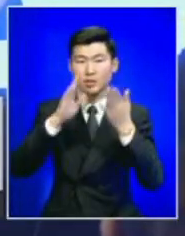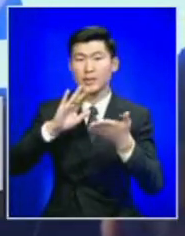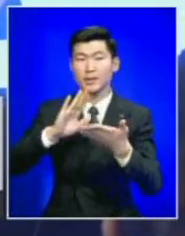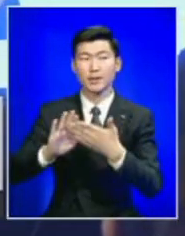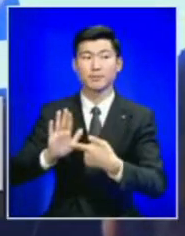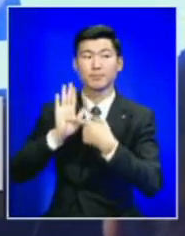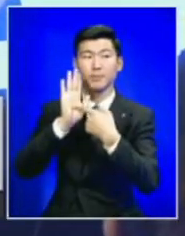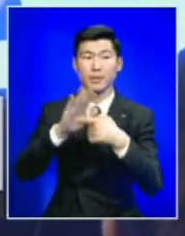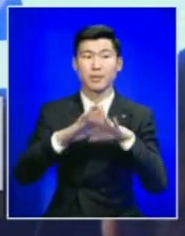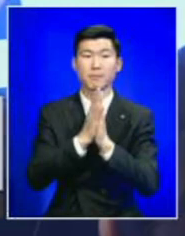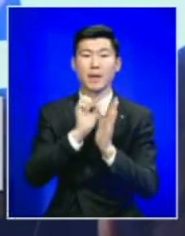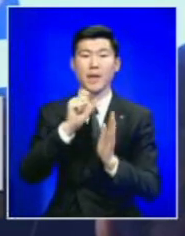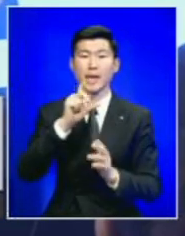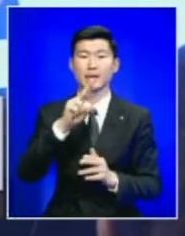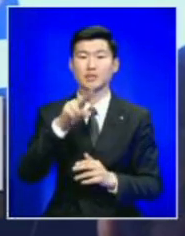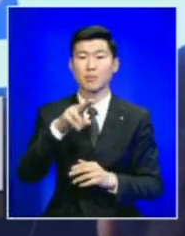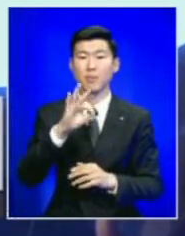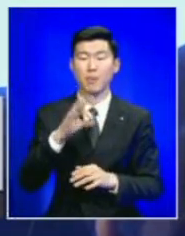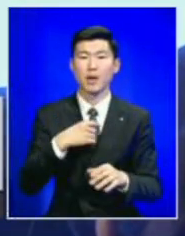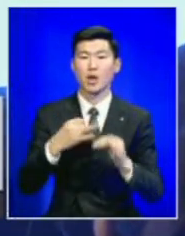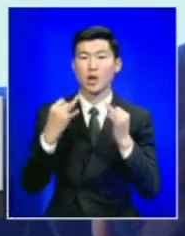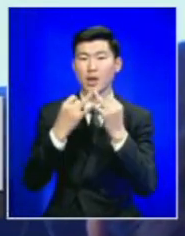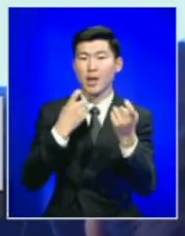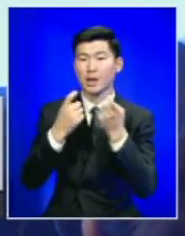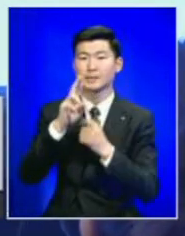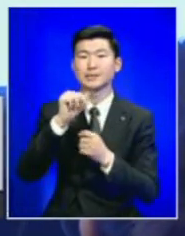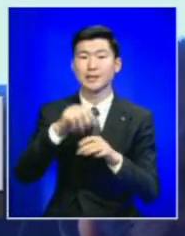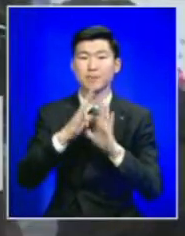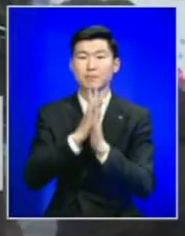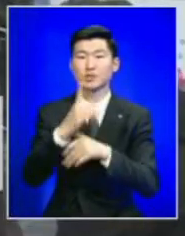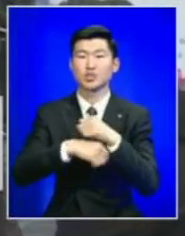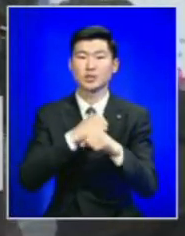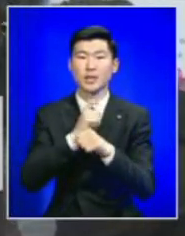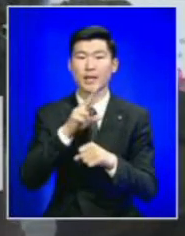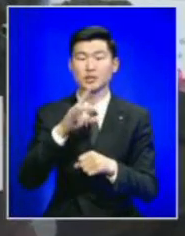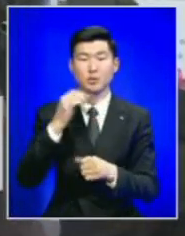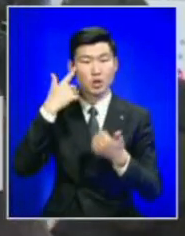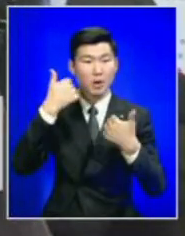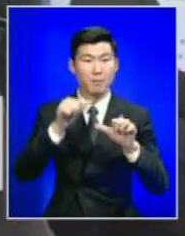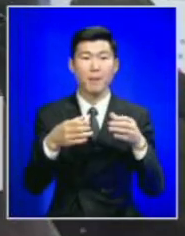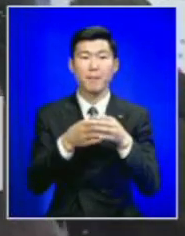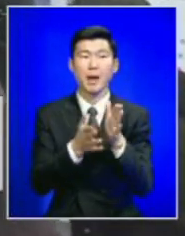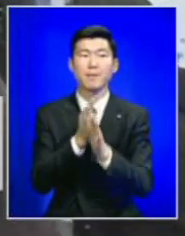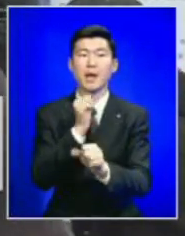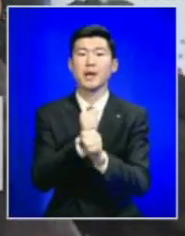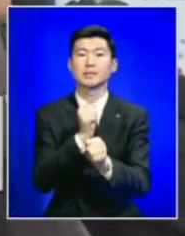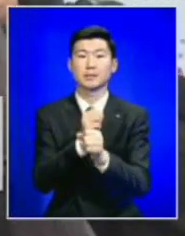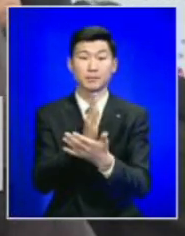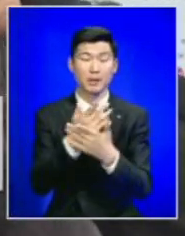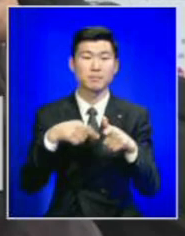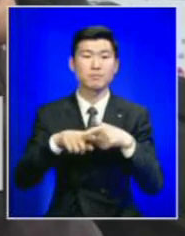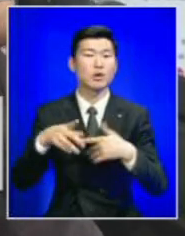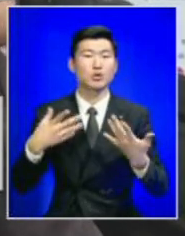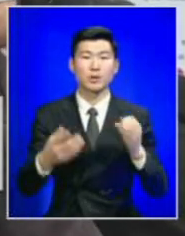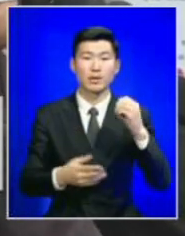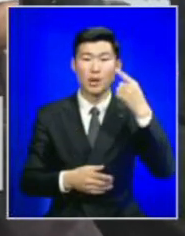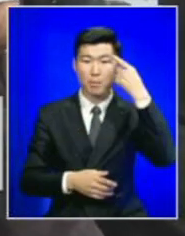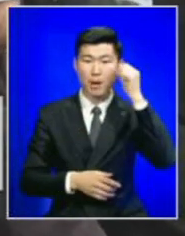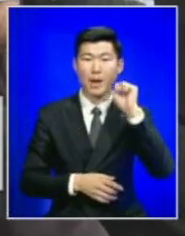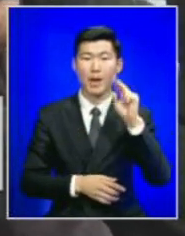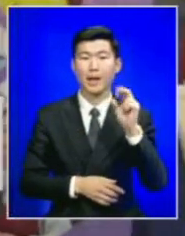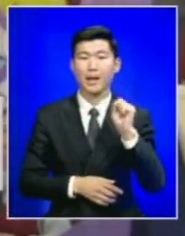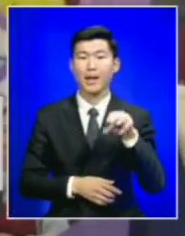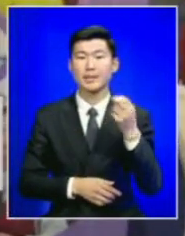танилцуулах Ability Expo цахим хөгжлийн харилцаа холбооны ам энэ жил Expo-г зохион байгуулсан багтаа хамтран ажилласан байлаа. Мөн E-Монгол Академийн